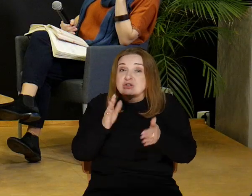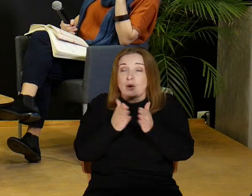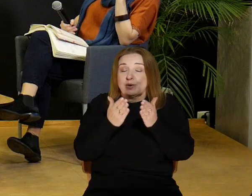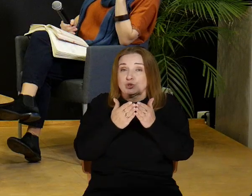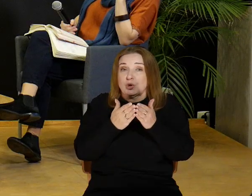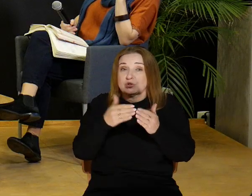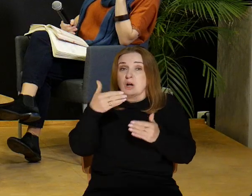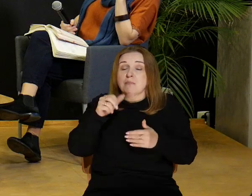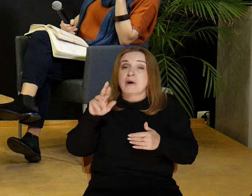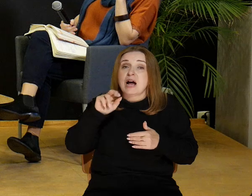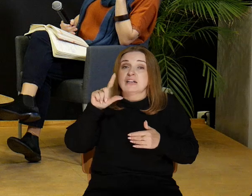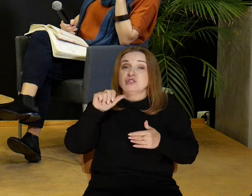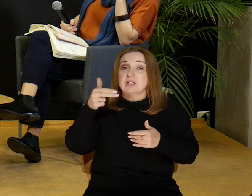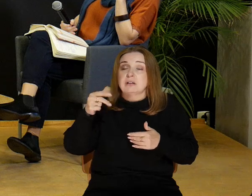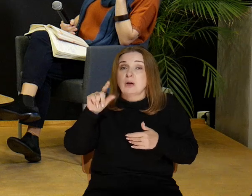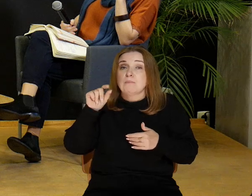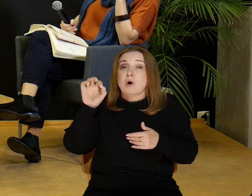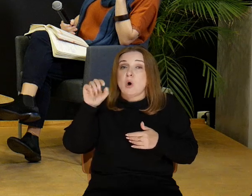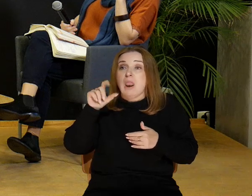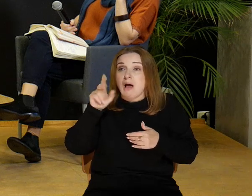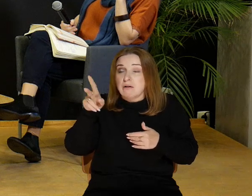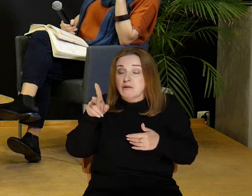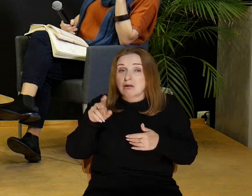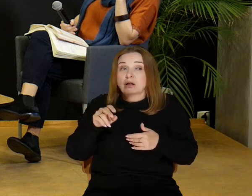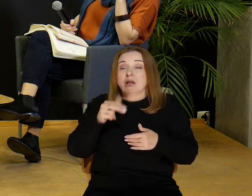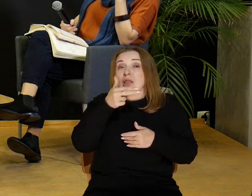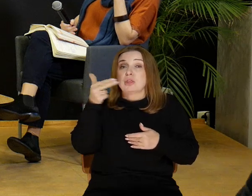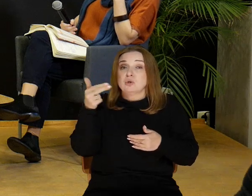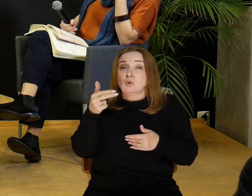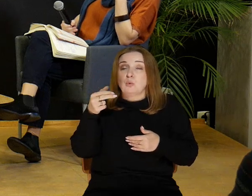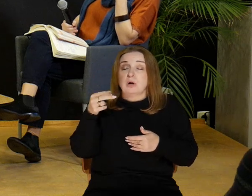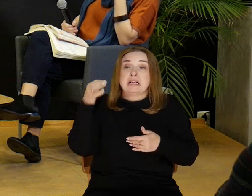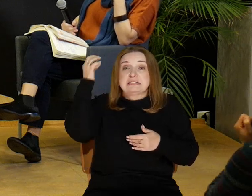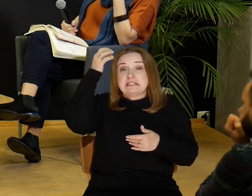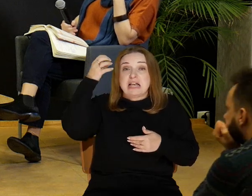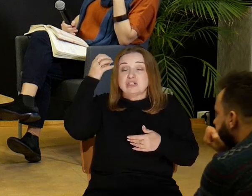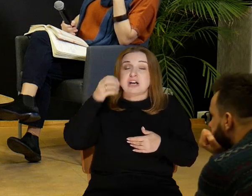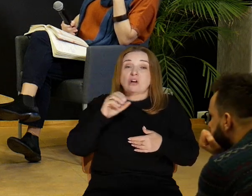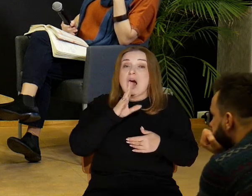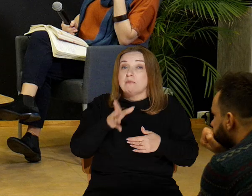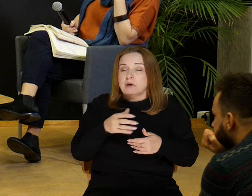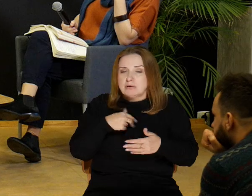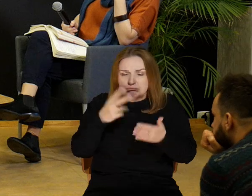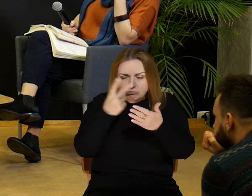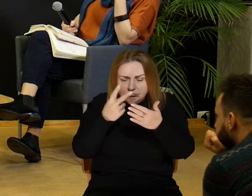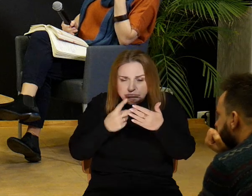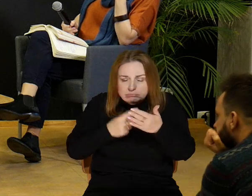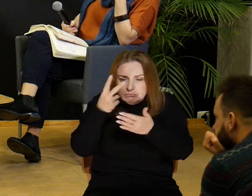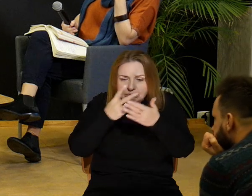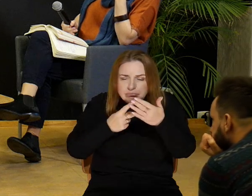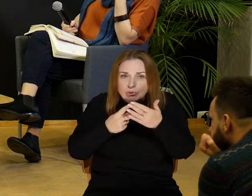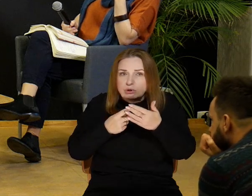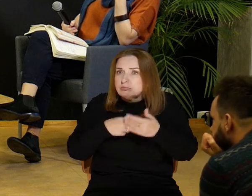książce Cesarz Ameryki bodajże. I ona, ja to po prostu no, czytałam jak zahipnotyzowana, bo to